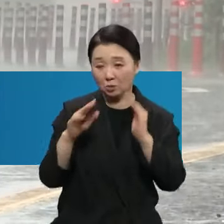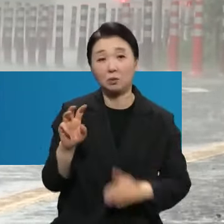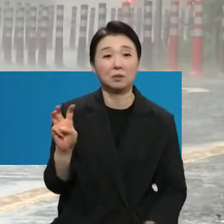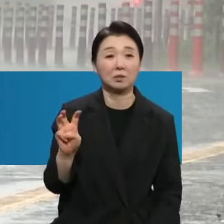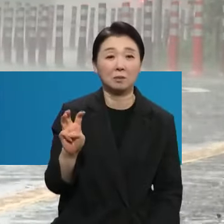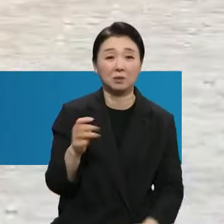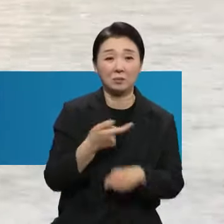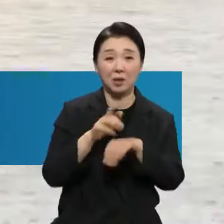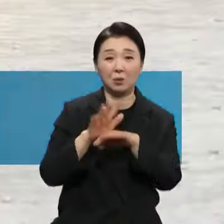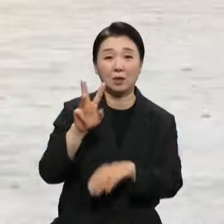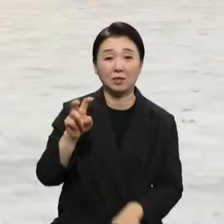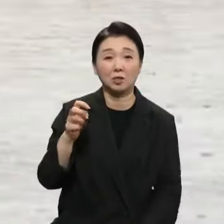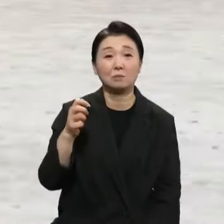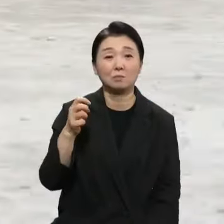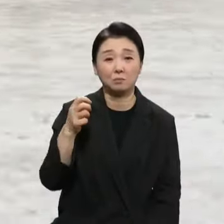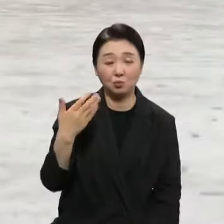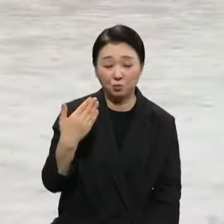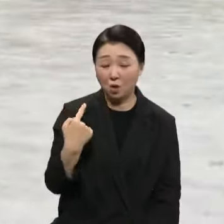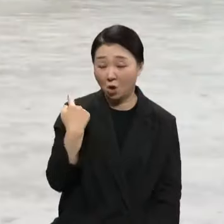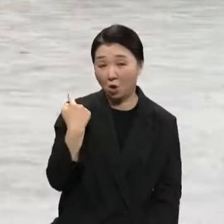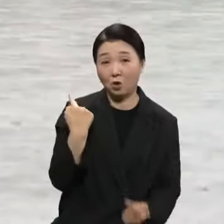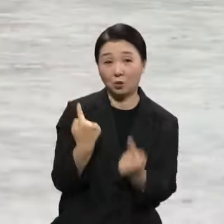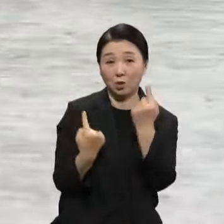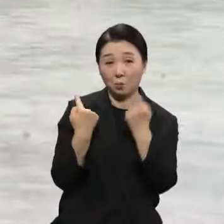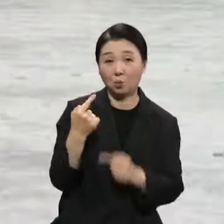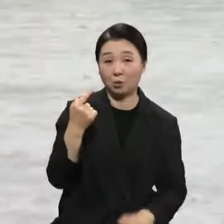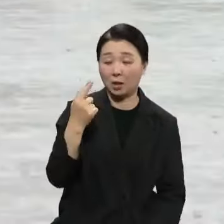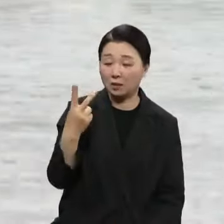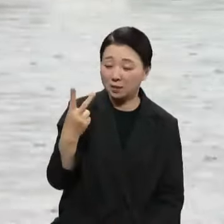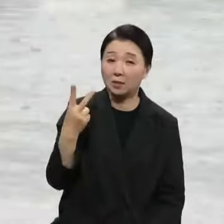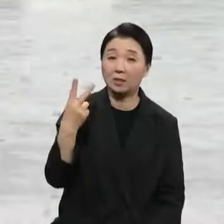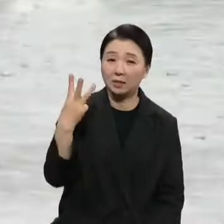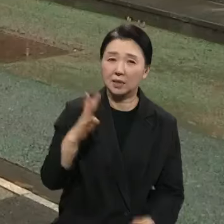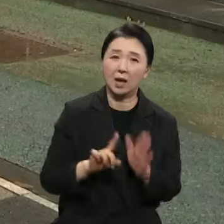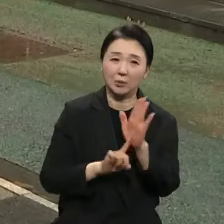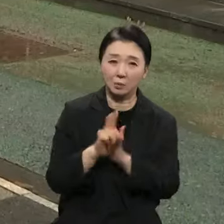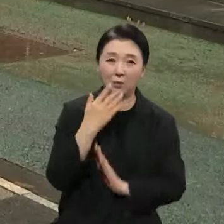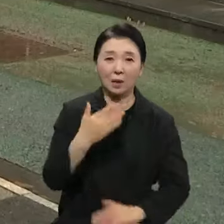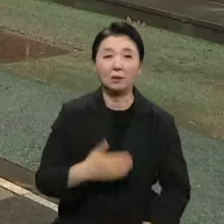30도, 대구가 29도로 어제보다 2도에서 4도가량 높겠습니다.